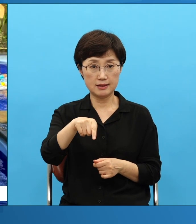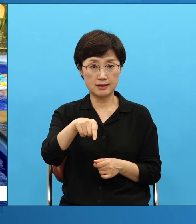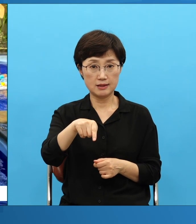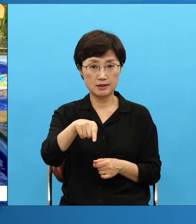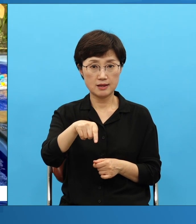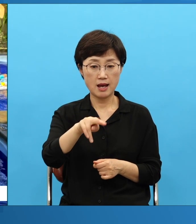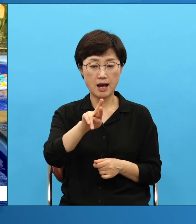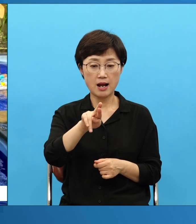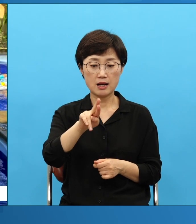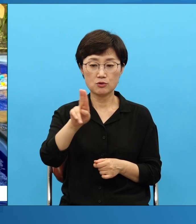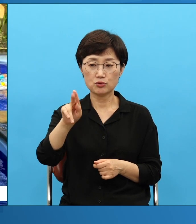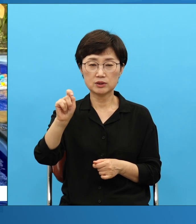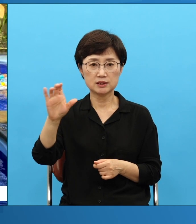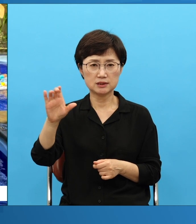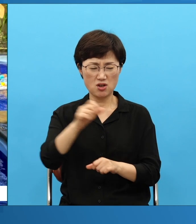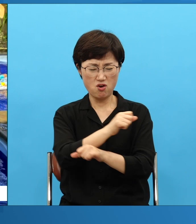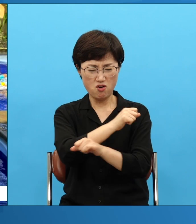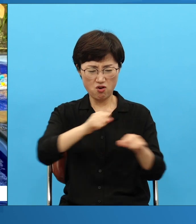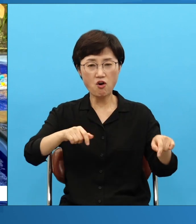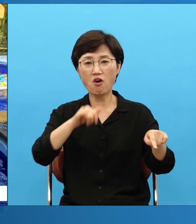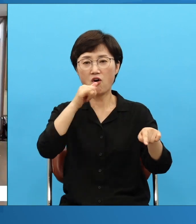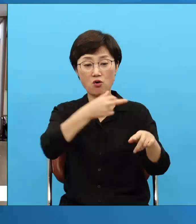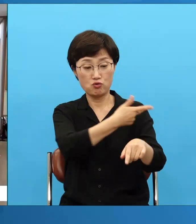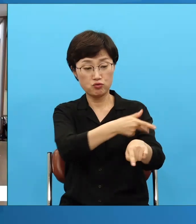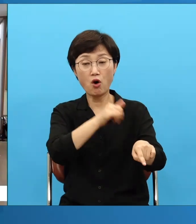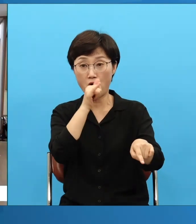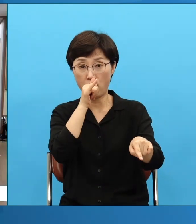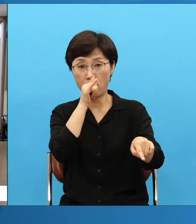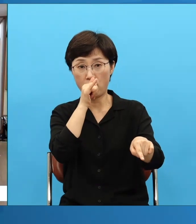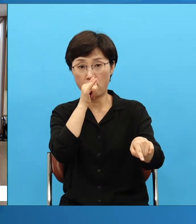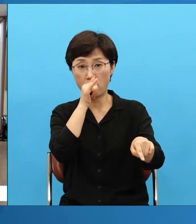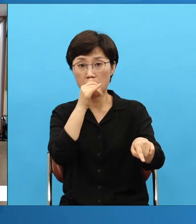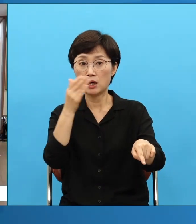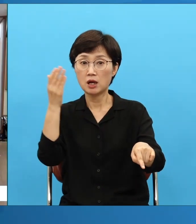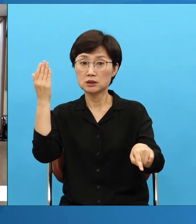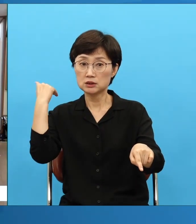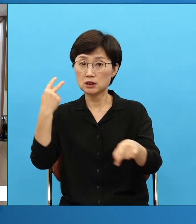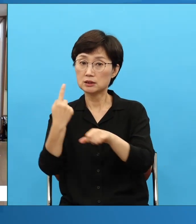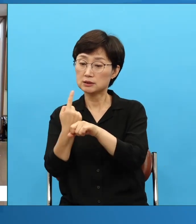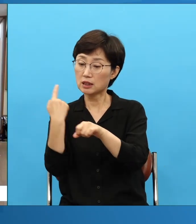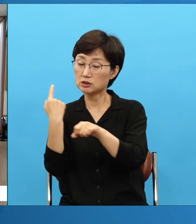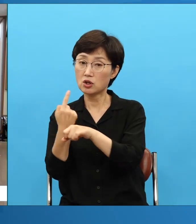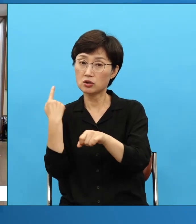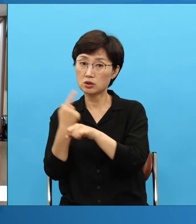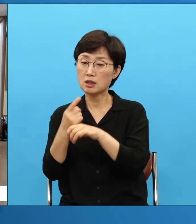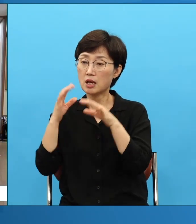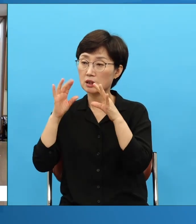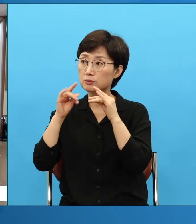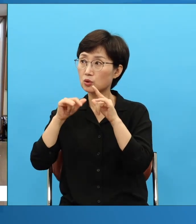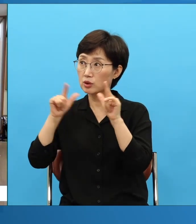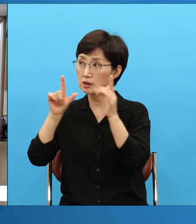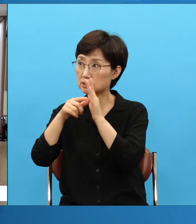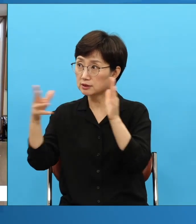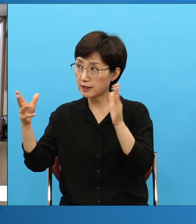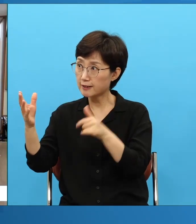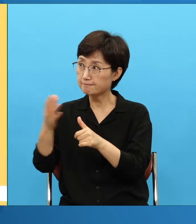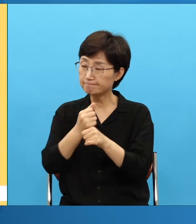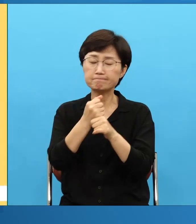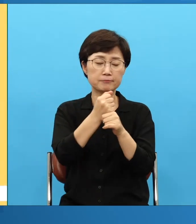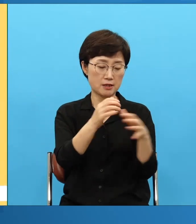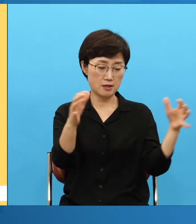큰 RUTC가 있어. 지난 WRC에서 선포된 금토일 시대를 언역으로